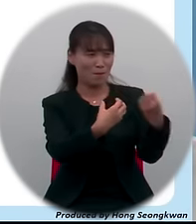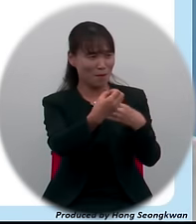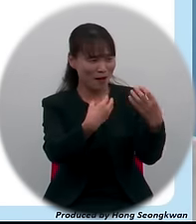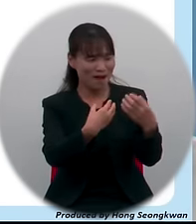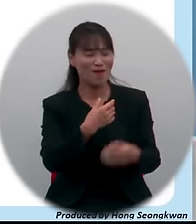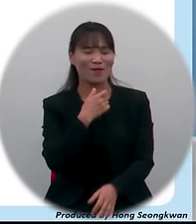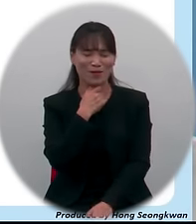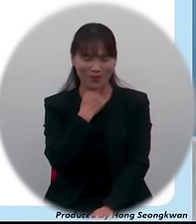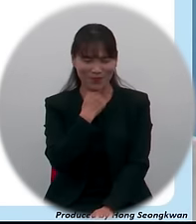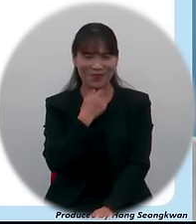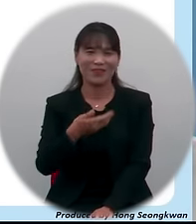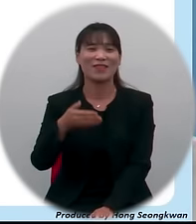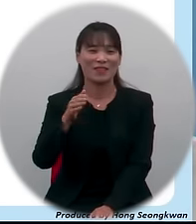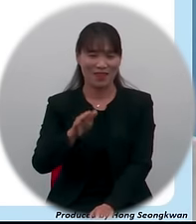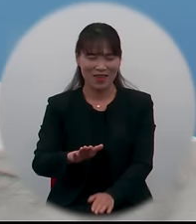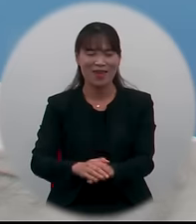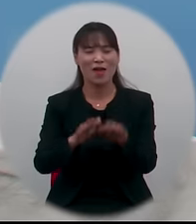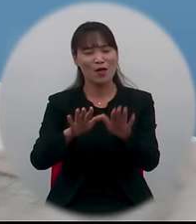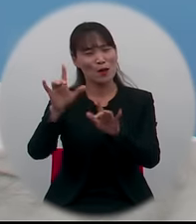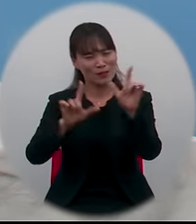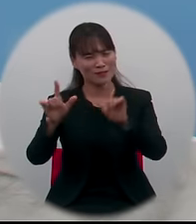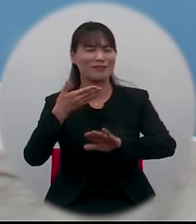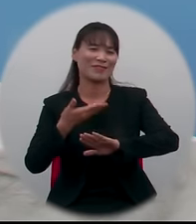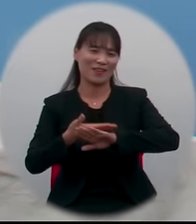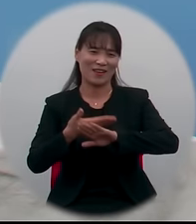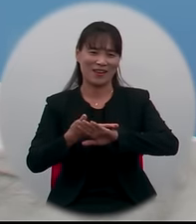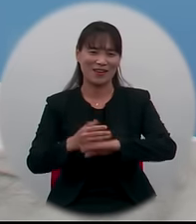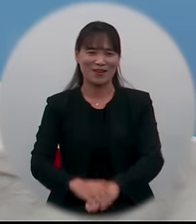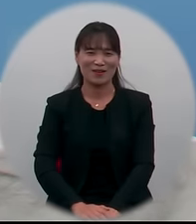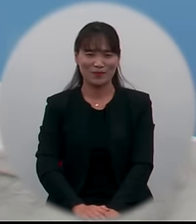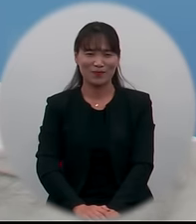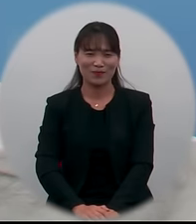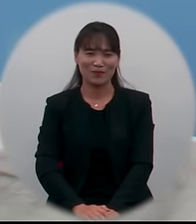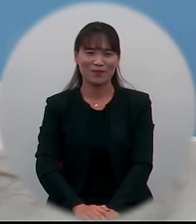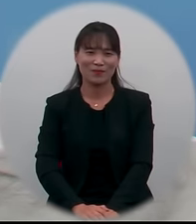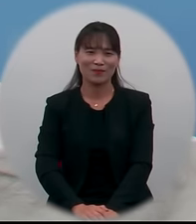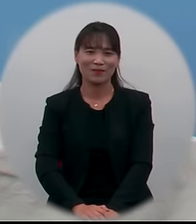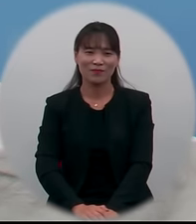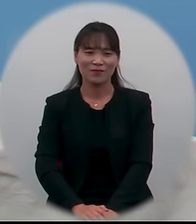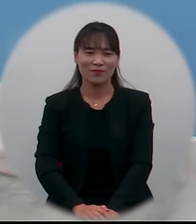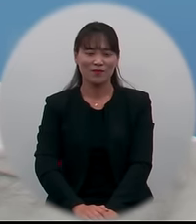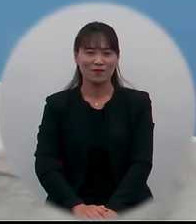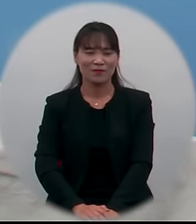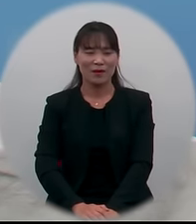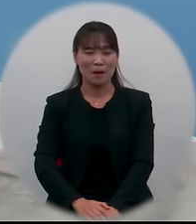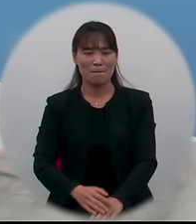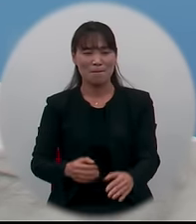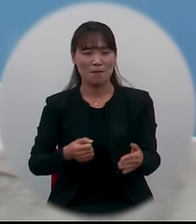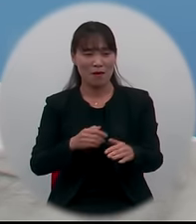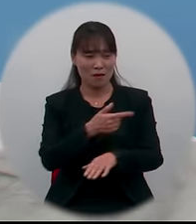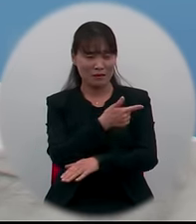됐어요 이런 모습들을 생각해 보셨을 겁니다 근데 현실은 예 단과 같은 장년들이 더 많았죠